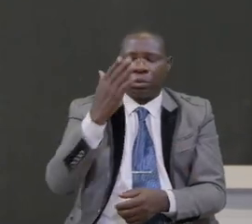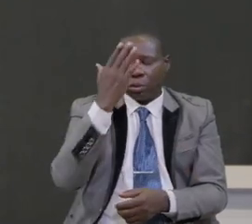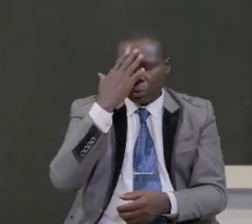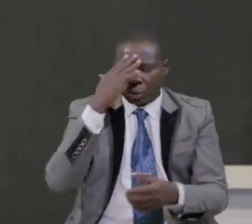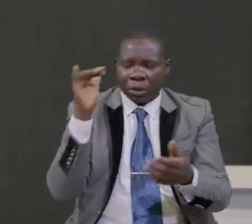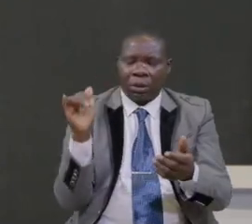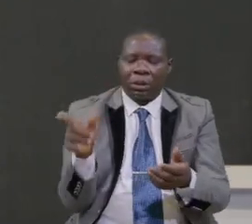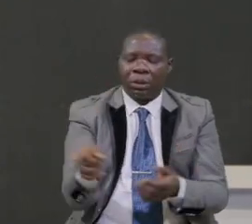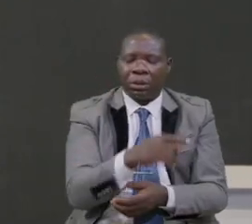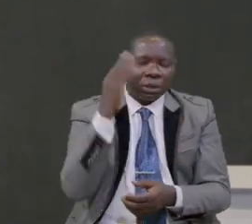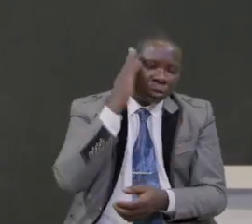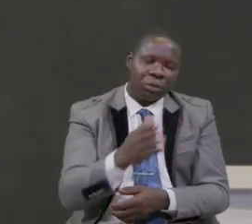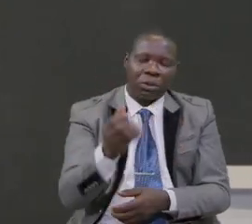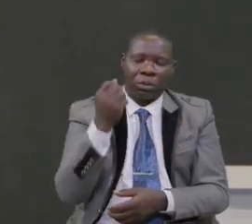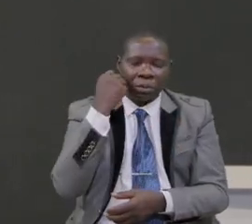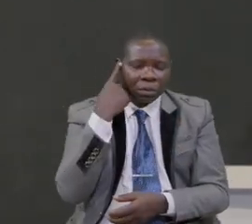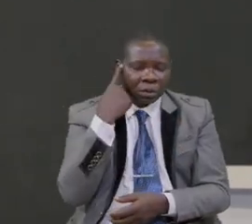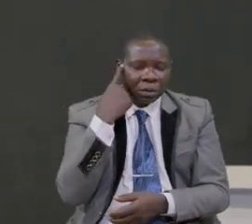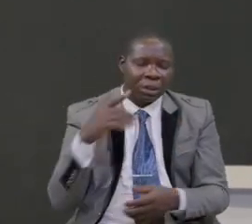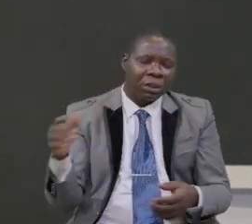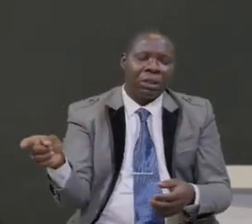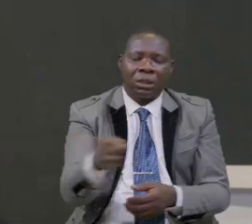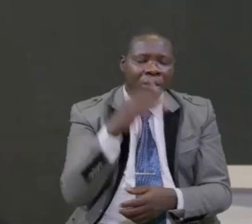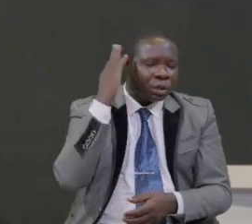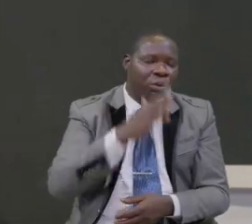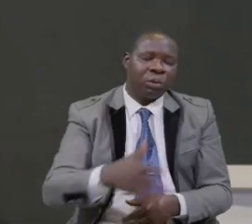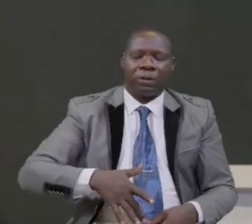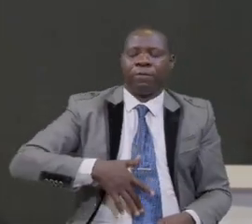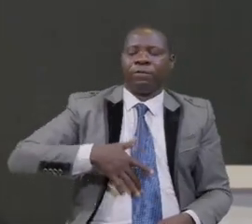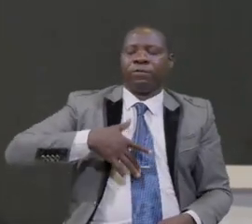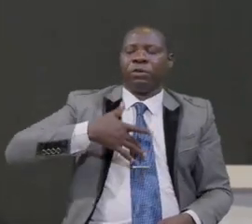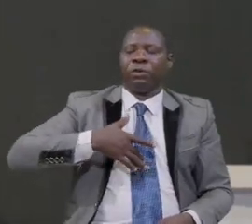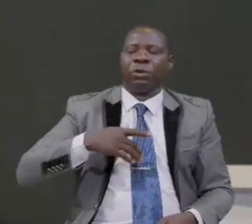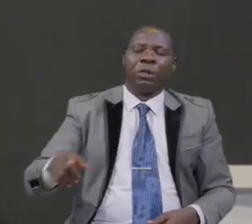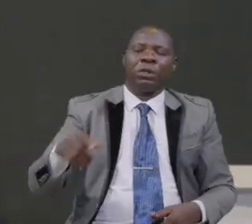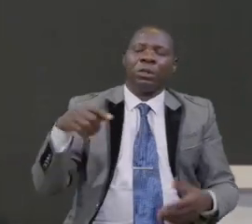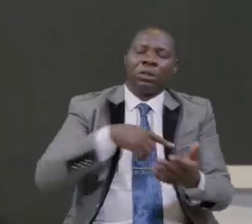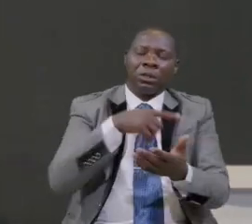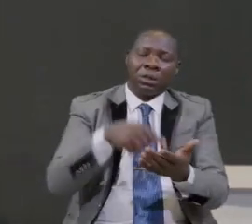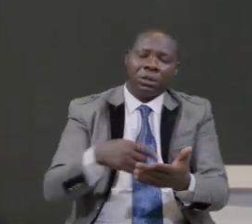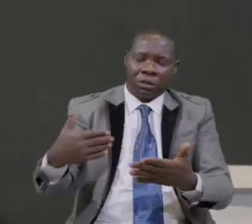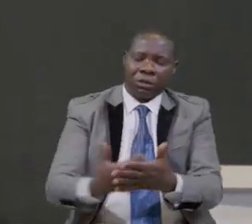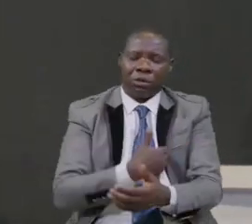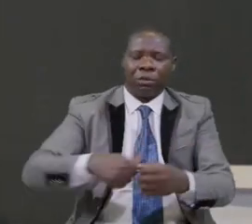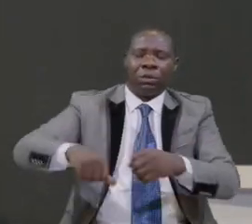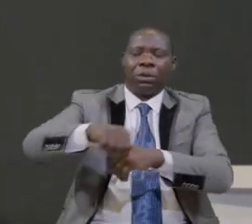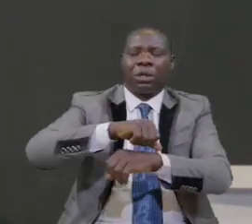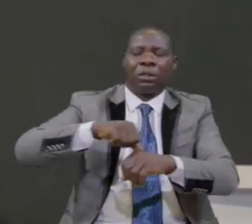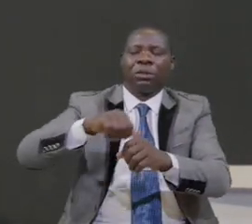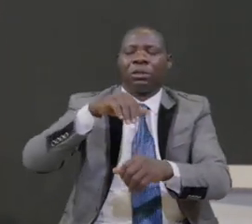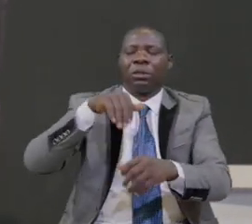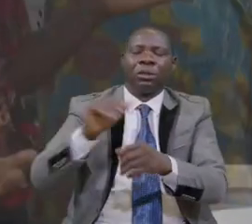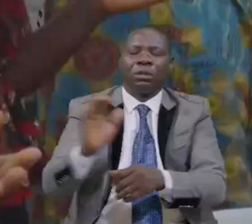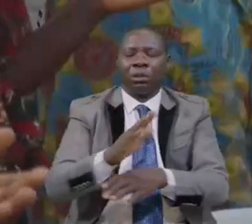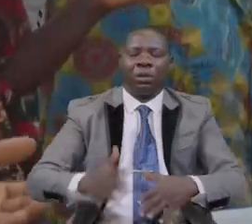ils sentiront, ils vont ressentir cette nouvelle onction dans ta vie